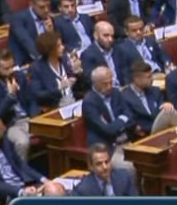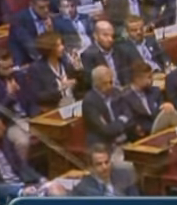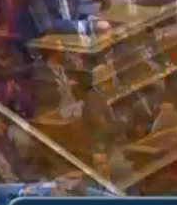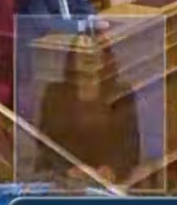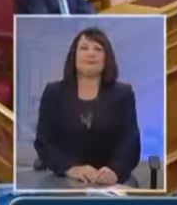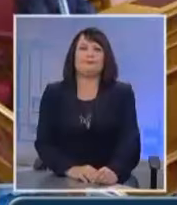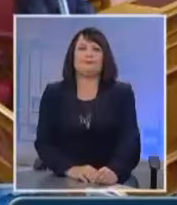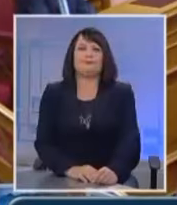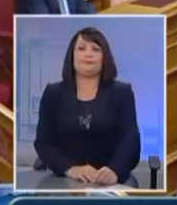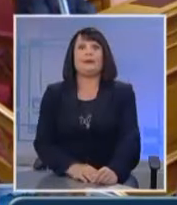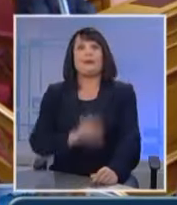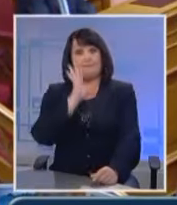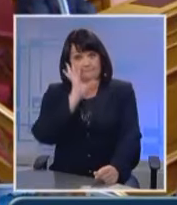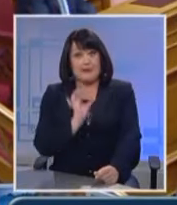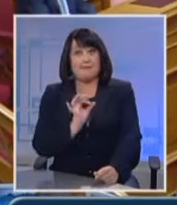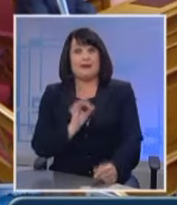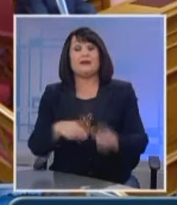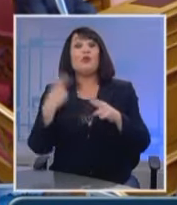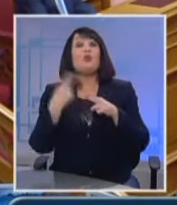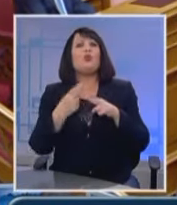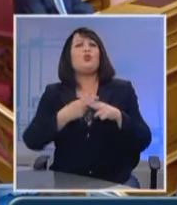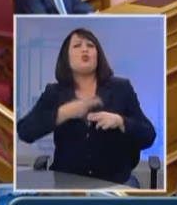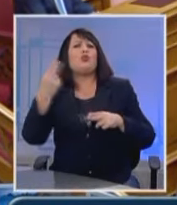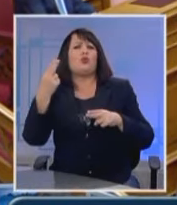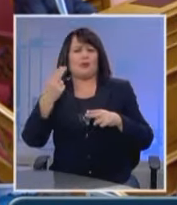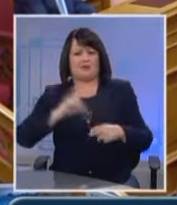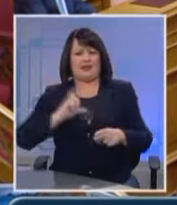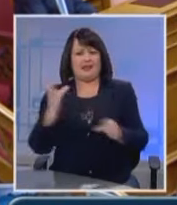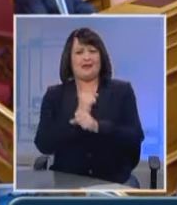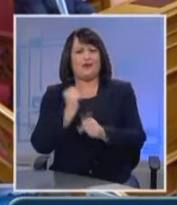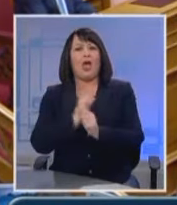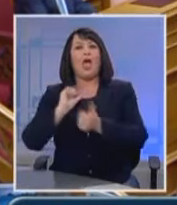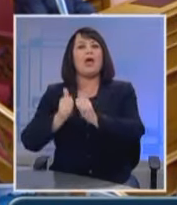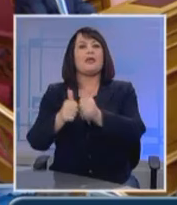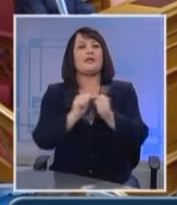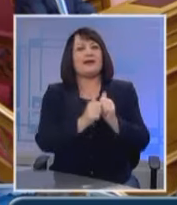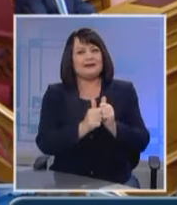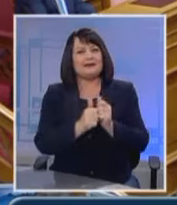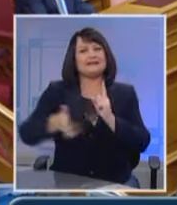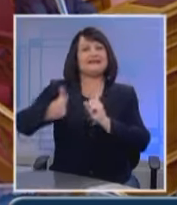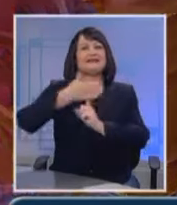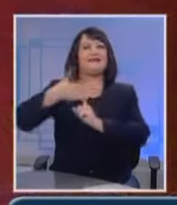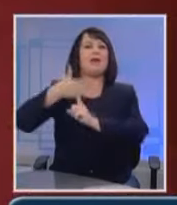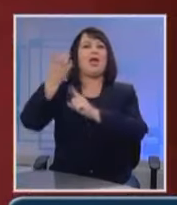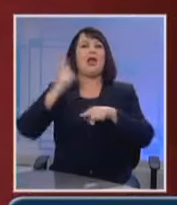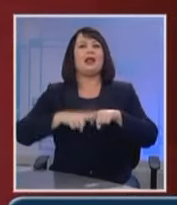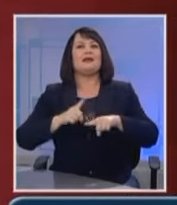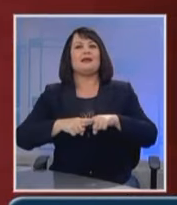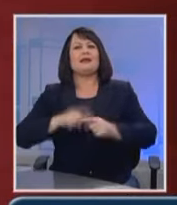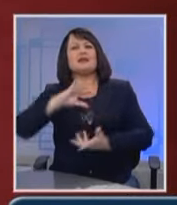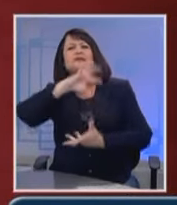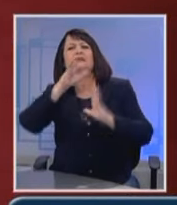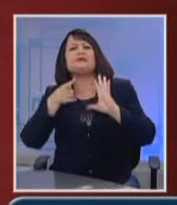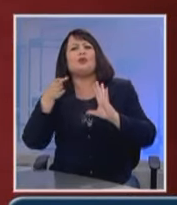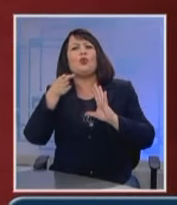Είναι γεγονός ότι ακόμα και οι κορυφαίοι αθλητές που έφεραν μετάλλια για τη χώρα και σήκωσαν τη σημαία μας ψηλά σε κάθε γωνιά του